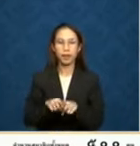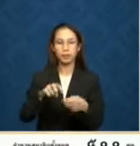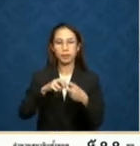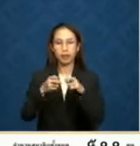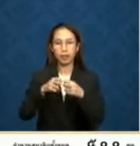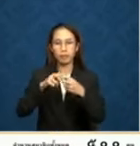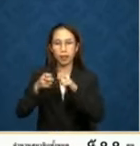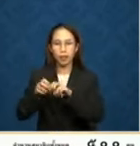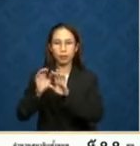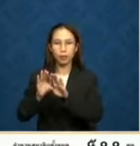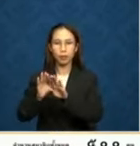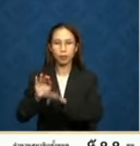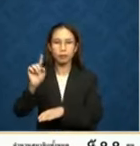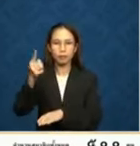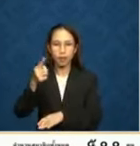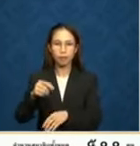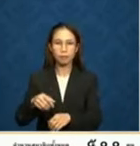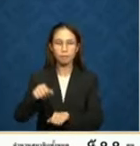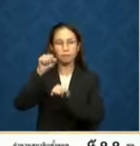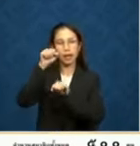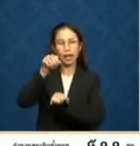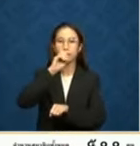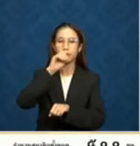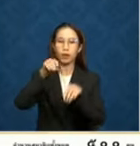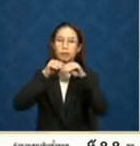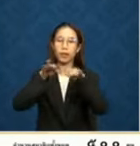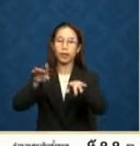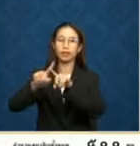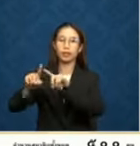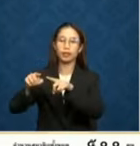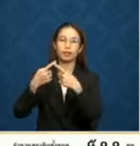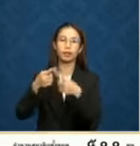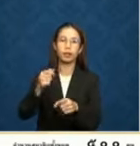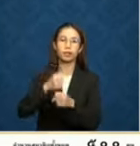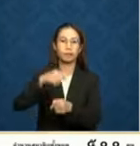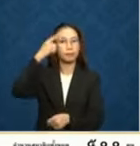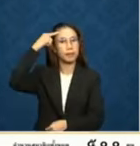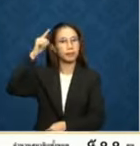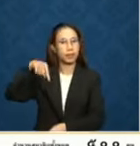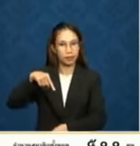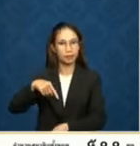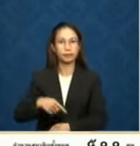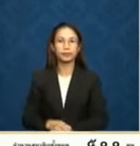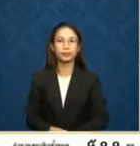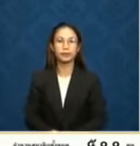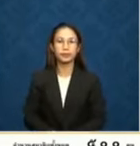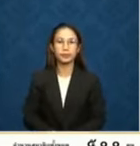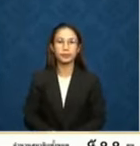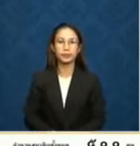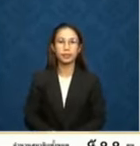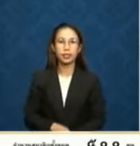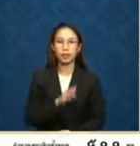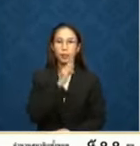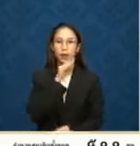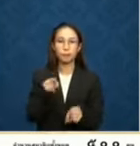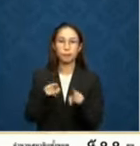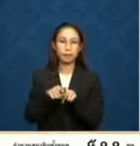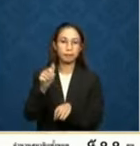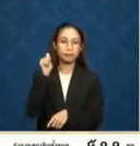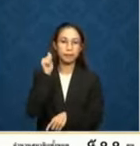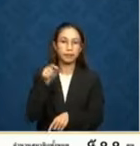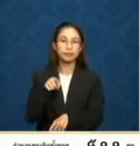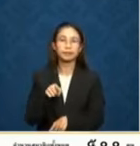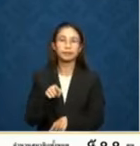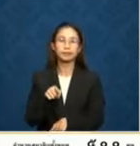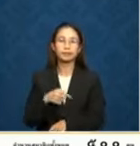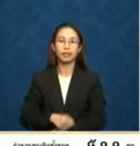าต่อก่อปัหาให่ประกาศณโยบายไปแต่ทำอะไรไม่เป็น ถ้ายัเป็นแบบนี้อยู่ผมบอกไดเลย